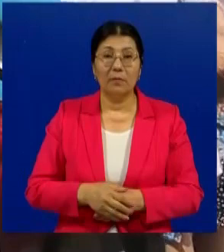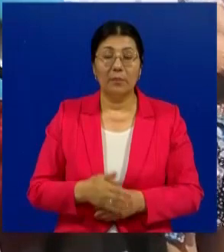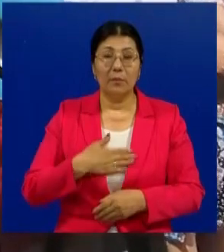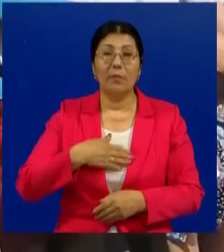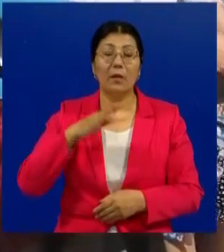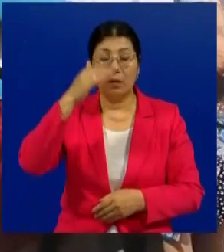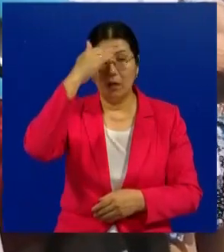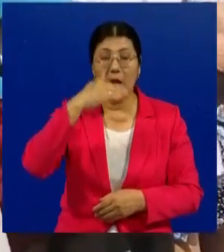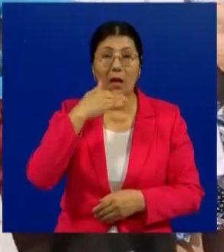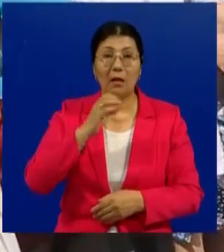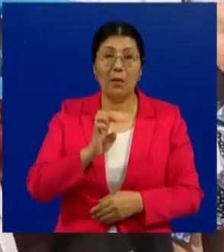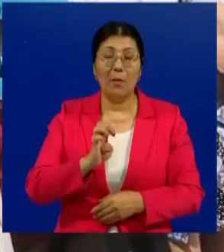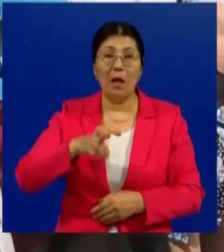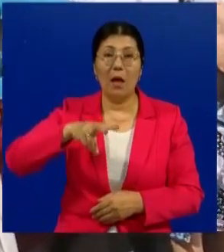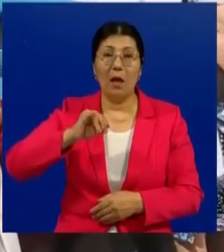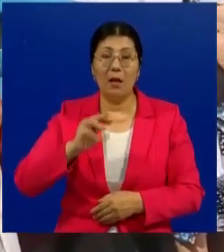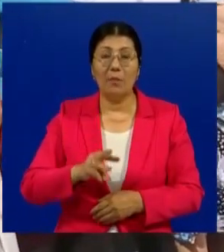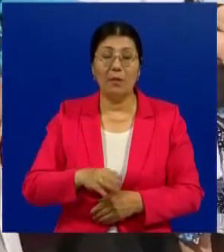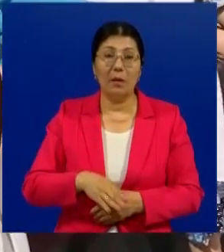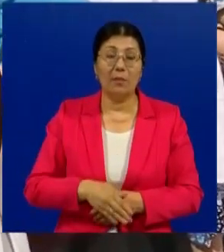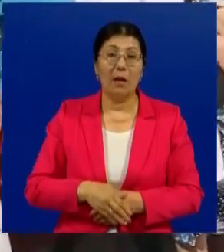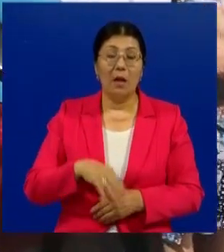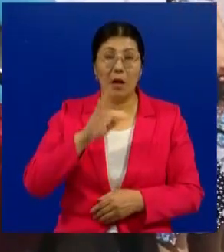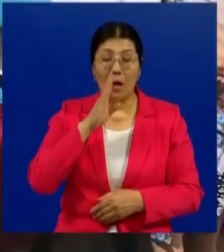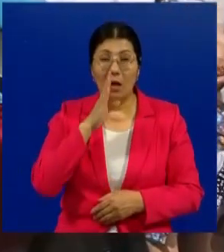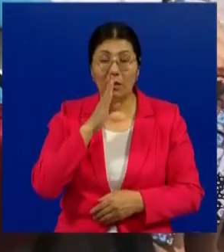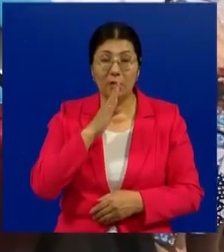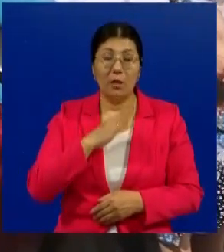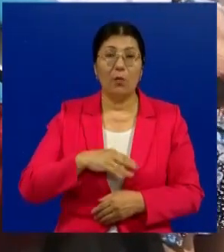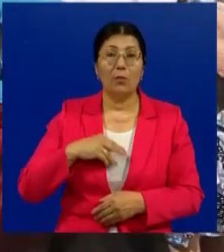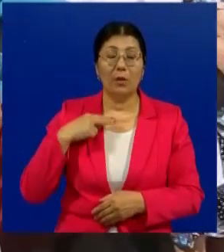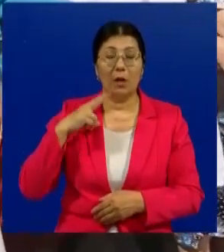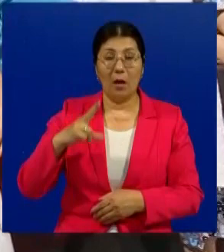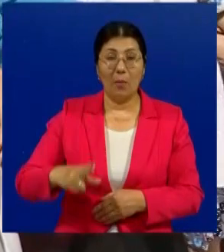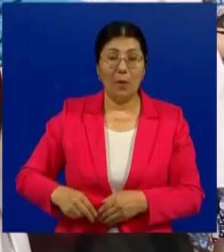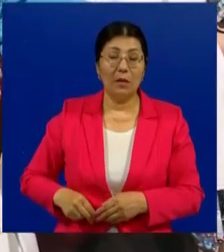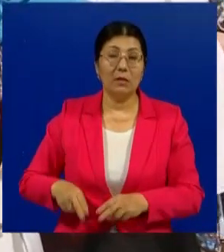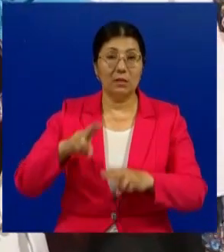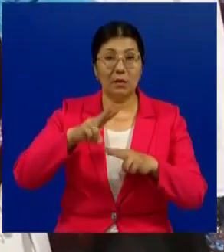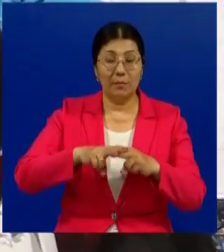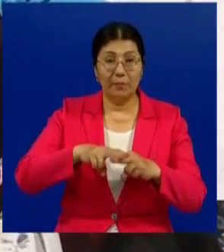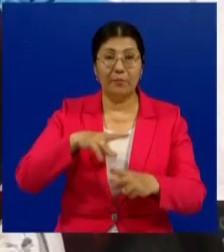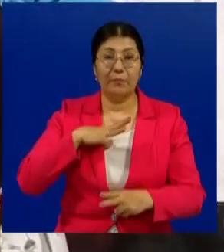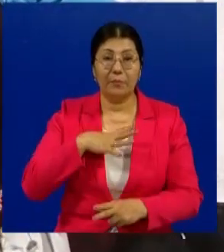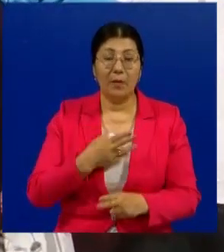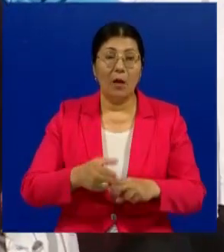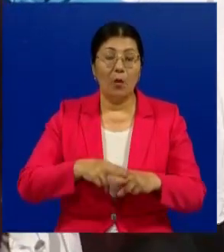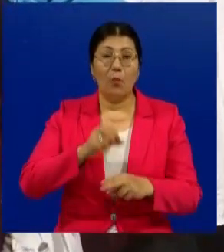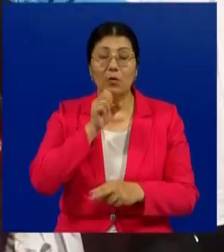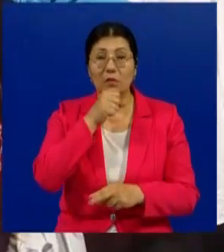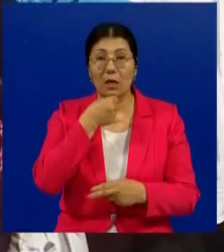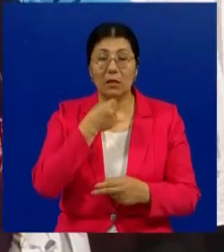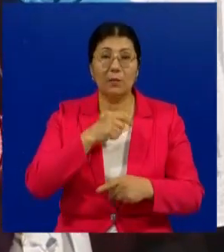әкем әлімді халық жауының баласы деп бір жыл соттаған. Сол